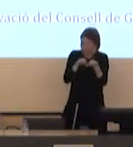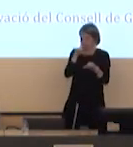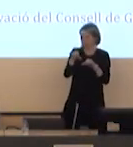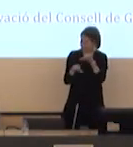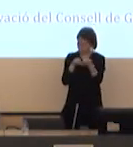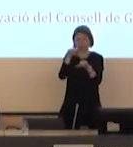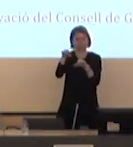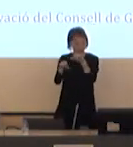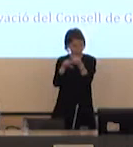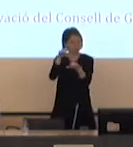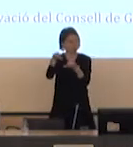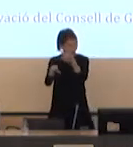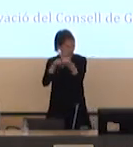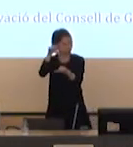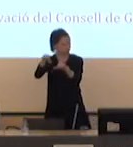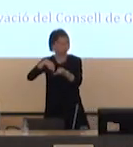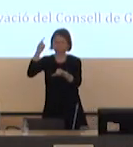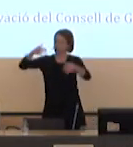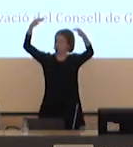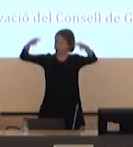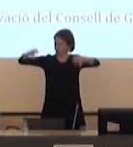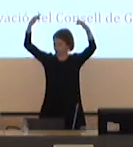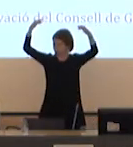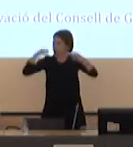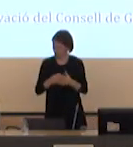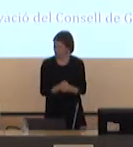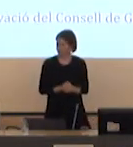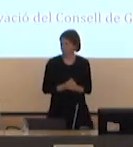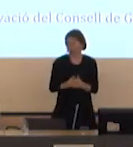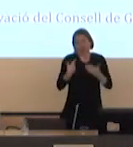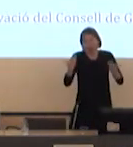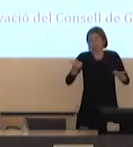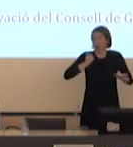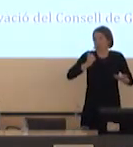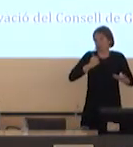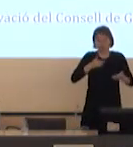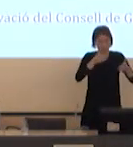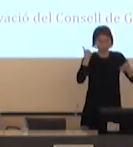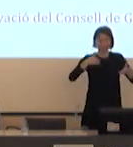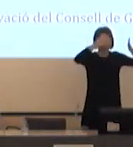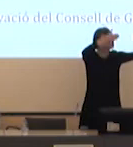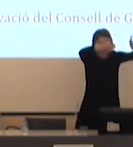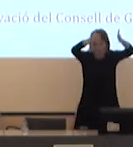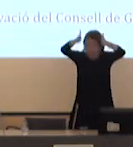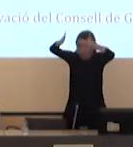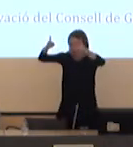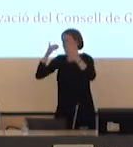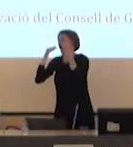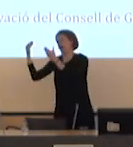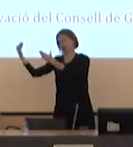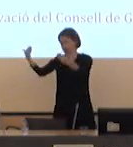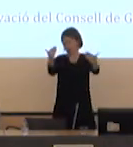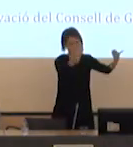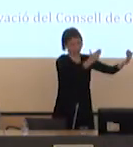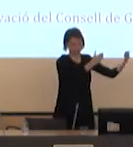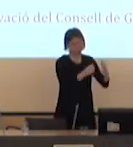Per tant, tots aquests petits passos es van donar durant un any perquè